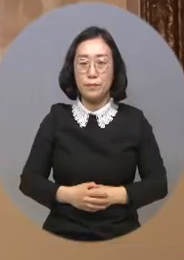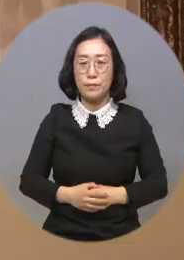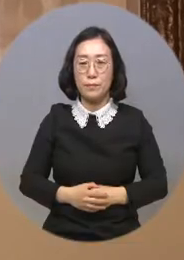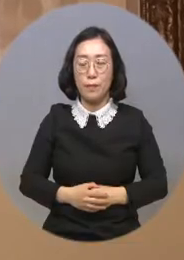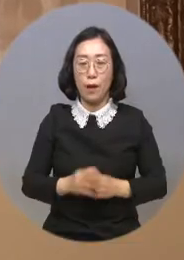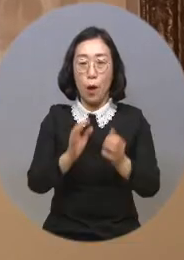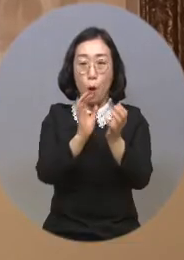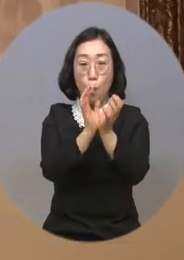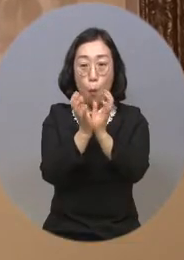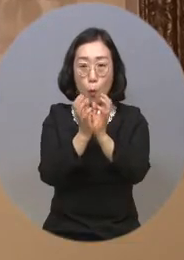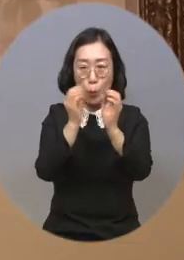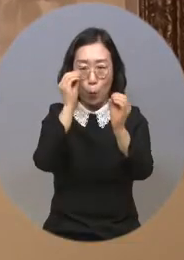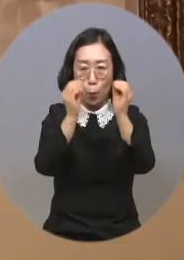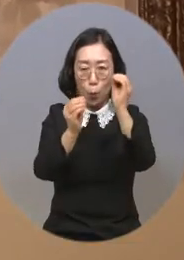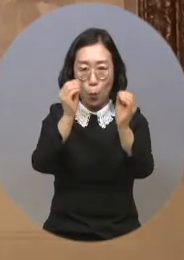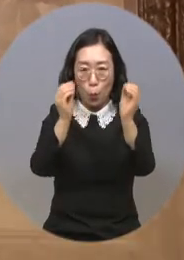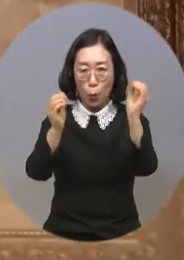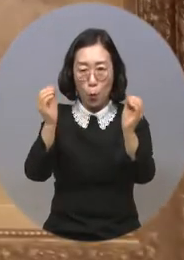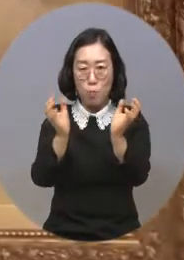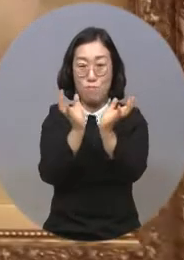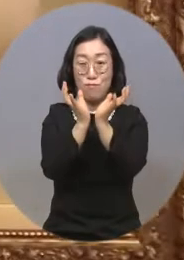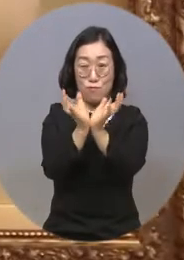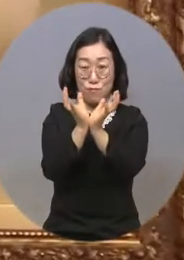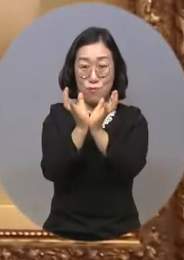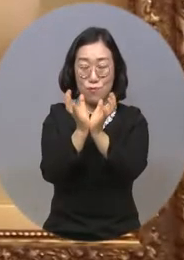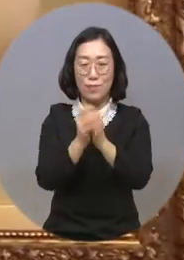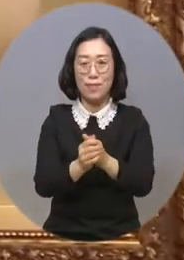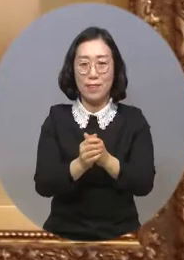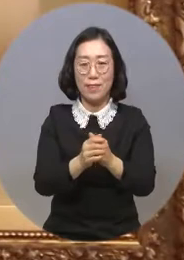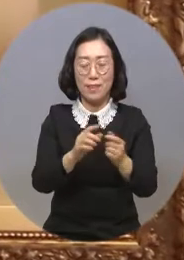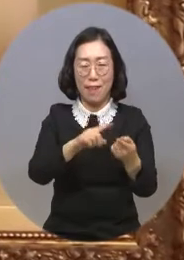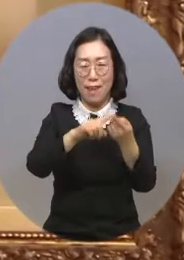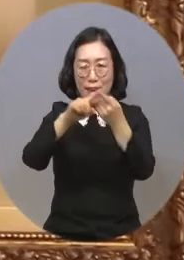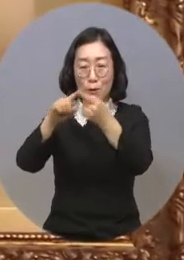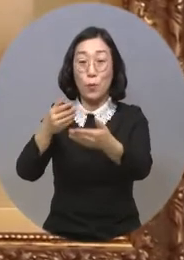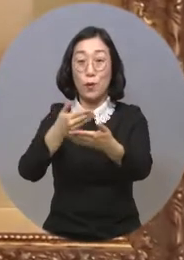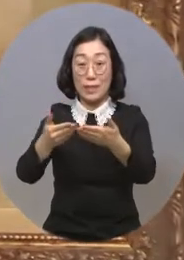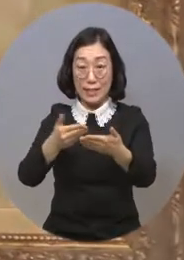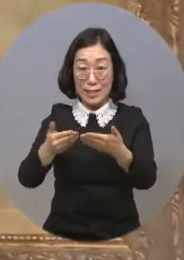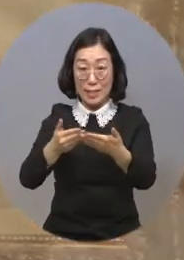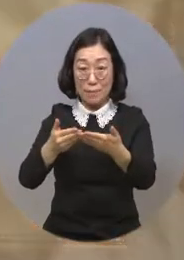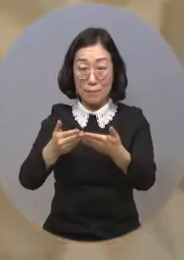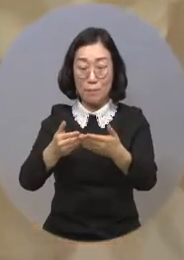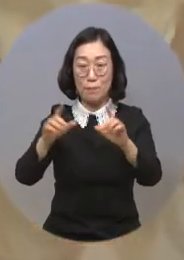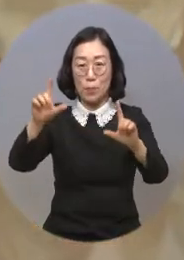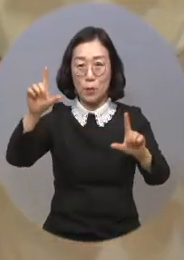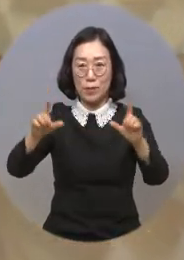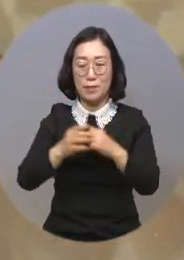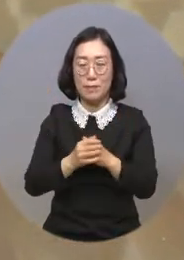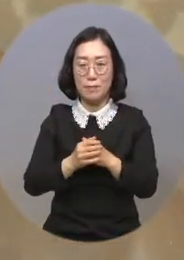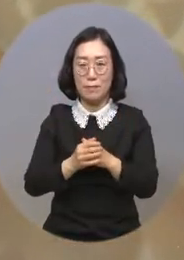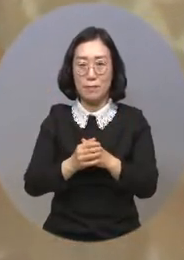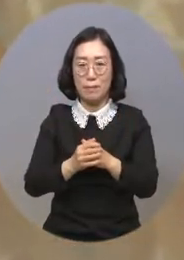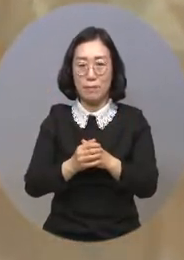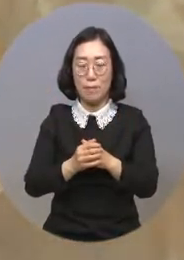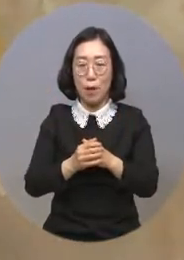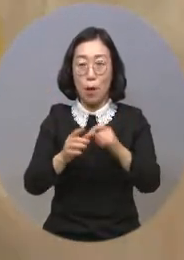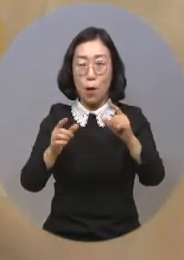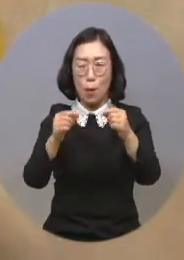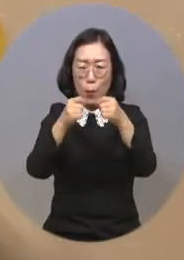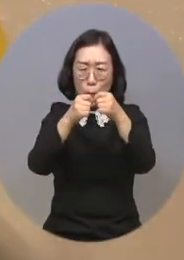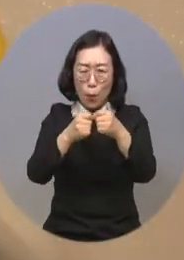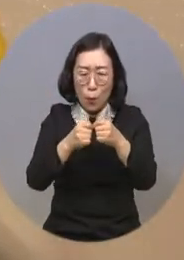꽃병에 넘칠 듯이 풍성하게 담긴 꽃들이 캔버스를 가득 채웠습니다. 살며시 접힌